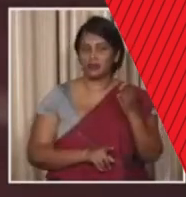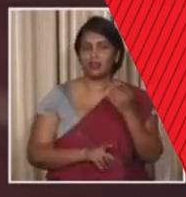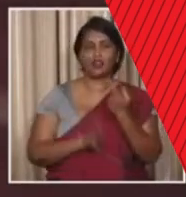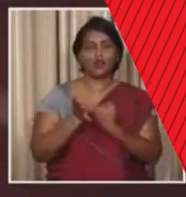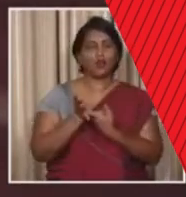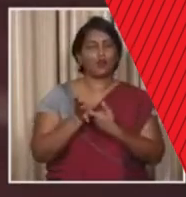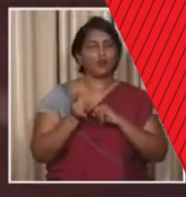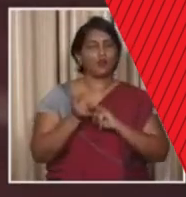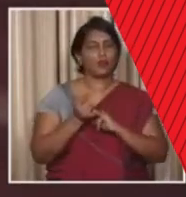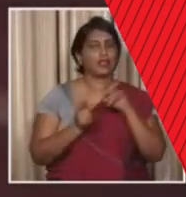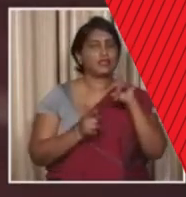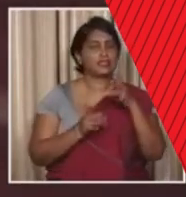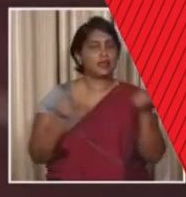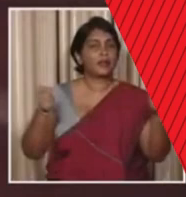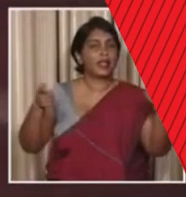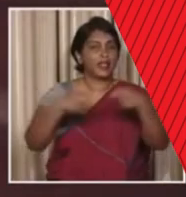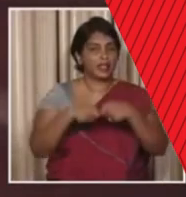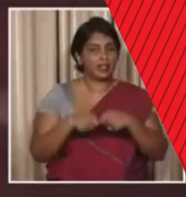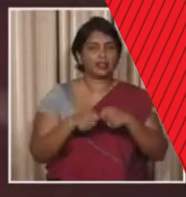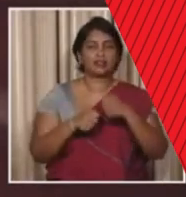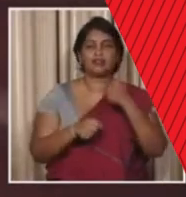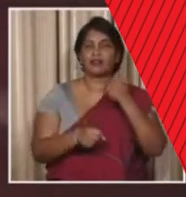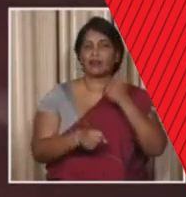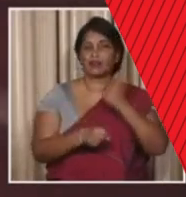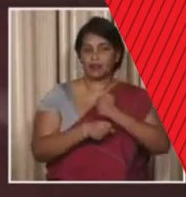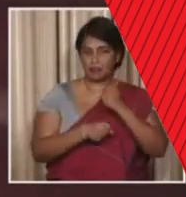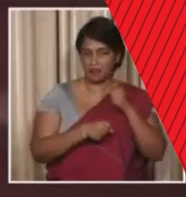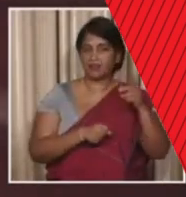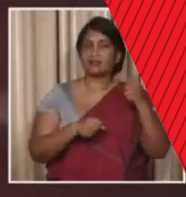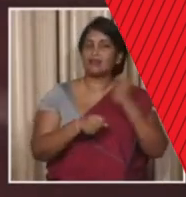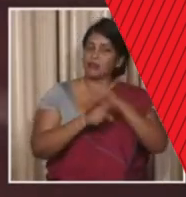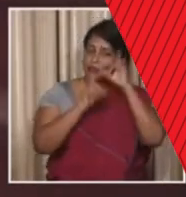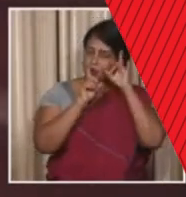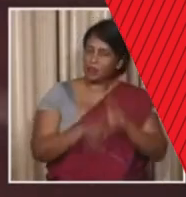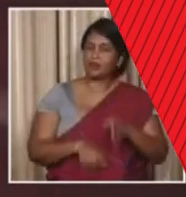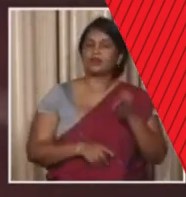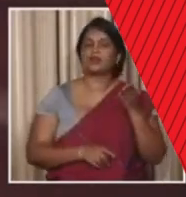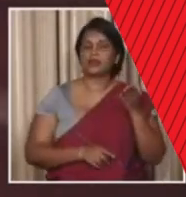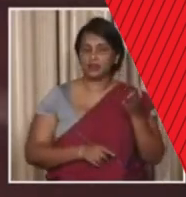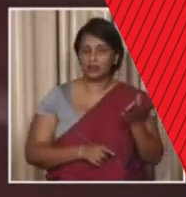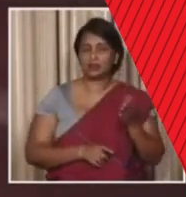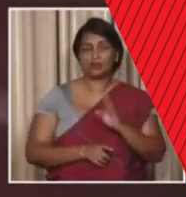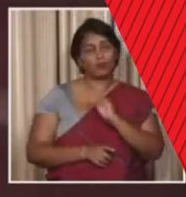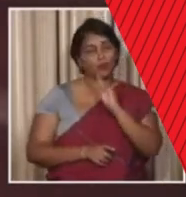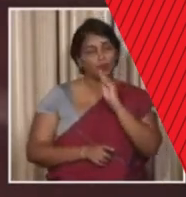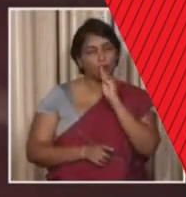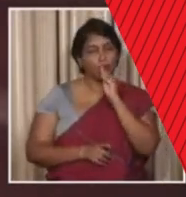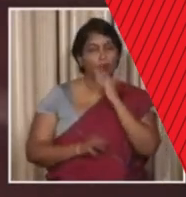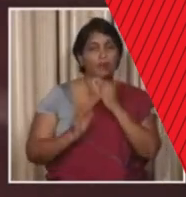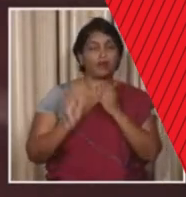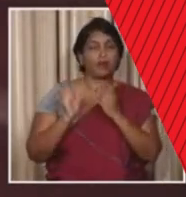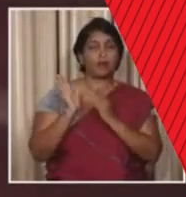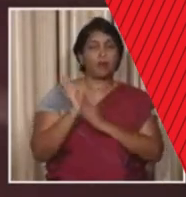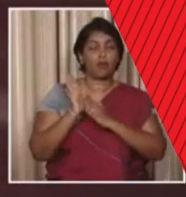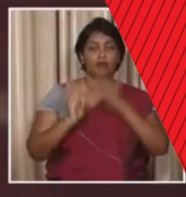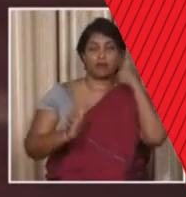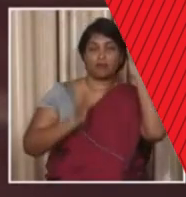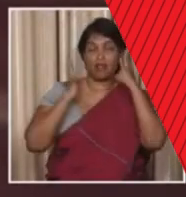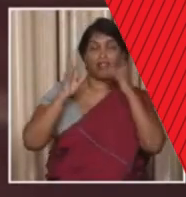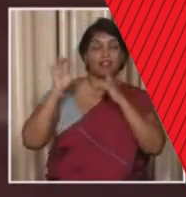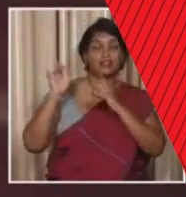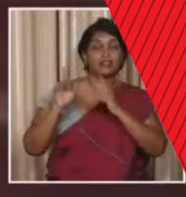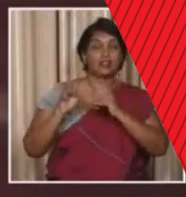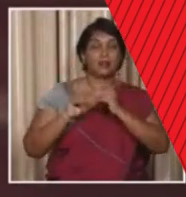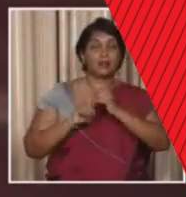රුපියල් 100 එකතු කරපු ගම්මත්. ඒ ගම්මත් ඇවිල්ලා තන්නේ කර අමු ලීකන් නියු මහතිර් මොහොමඩ්ලා උස්සන්